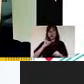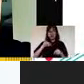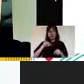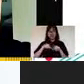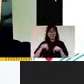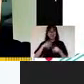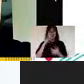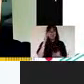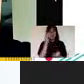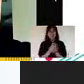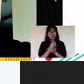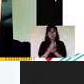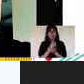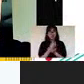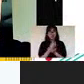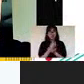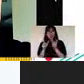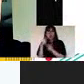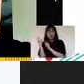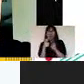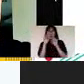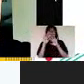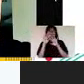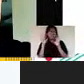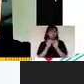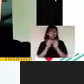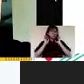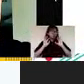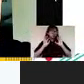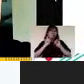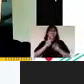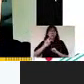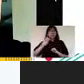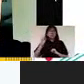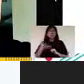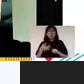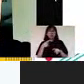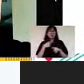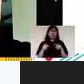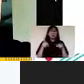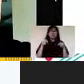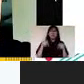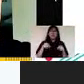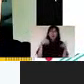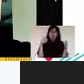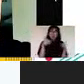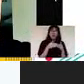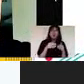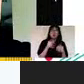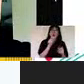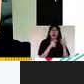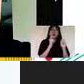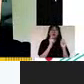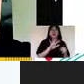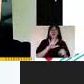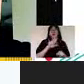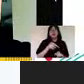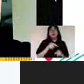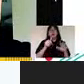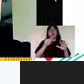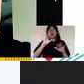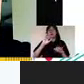orang, tetapi ini dibatasi hanya untuk 5,6 juta orang. Nah, bisa dibayangkan